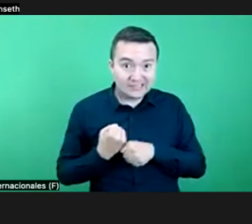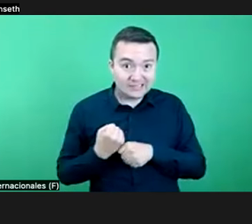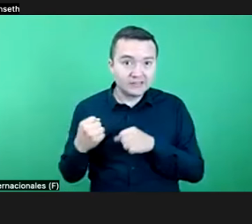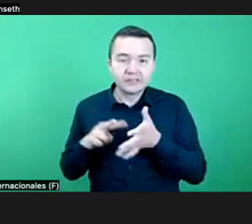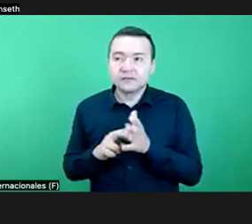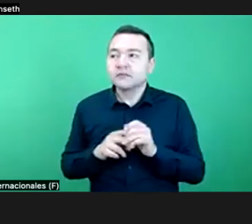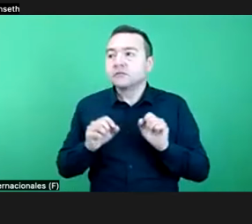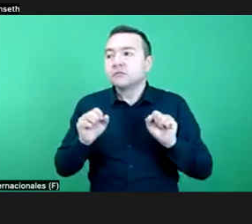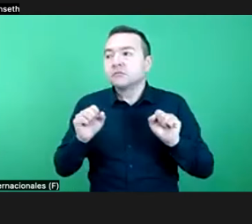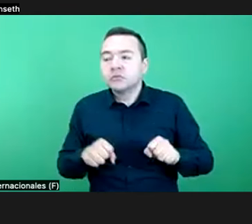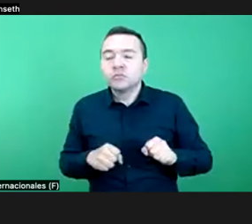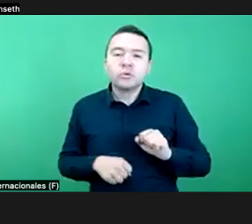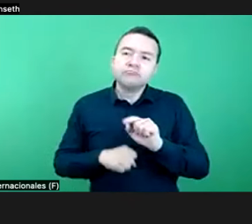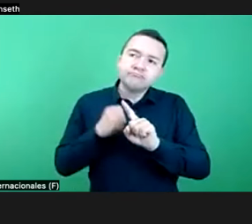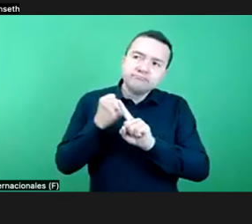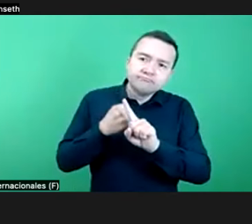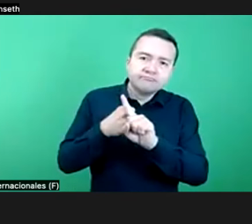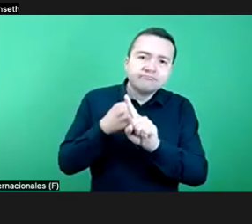nos capacités